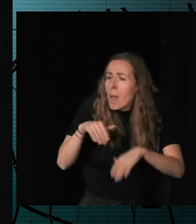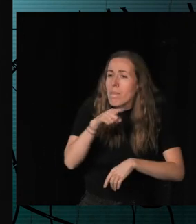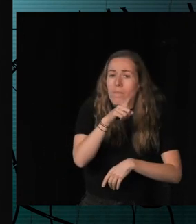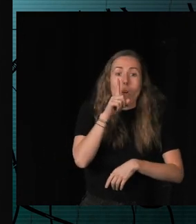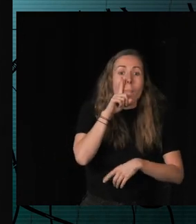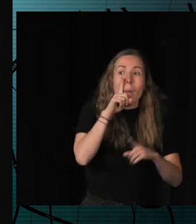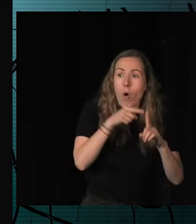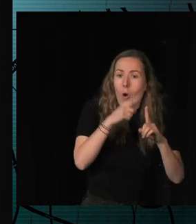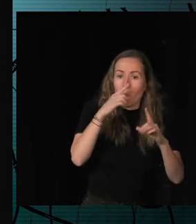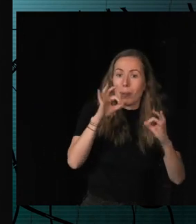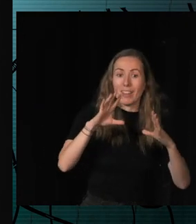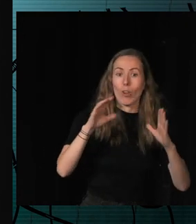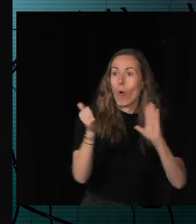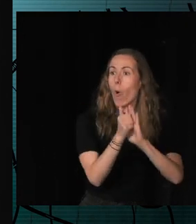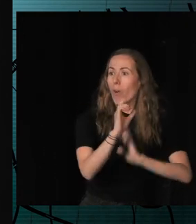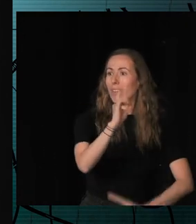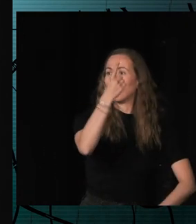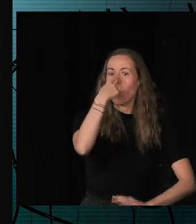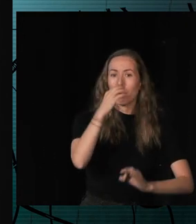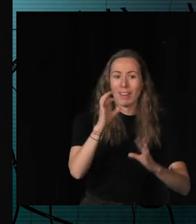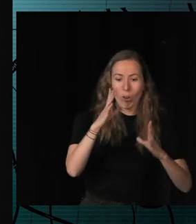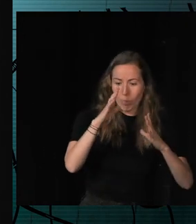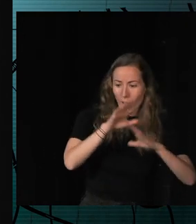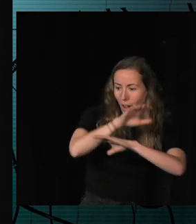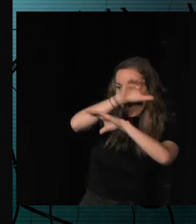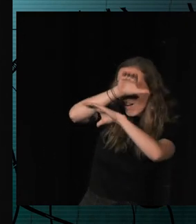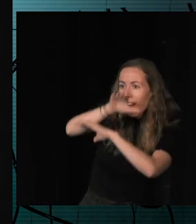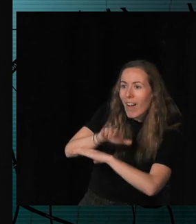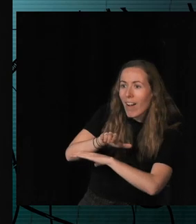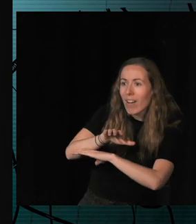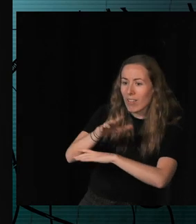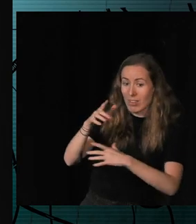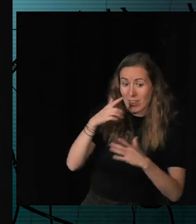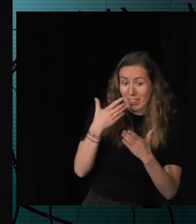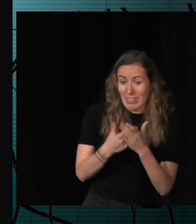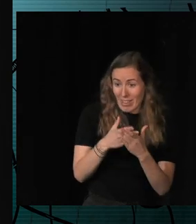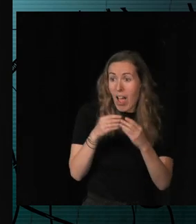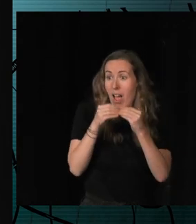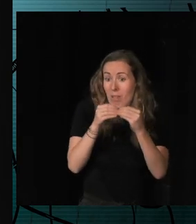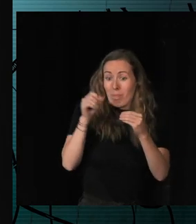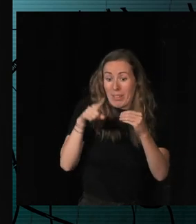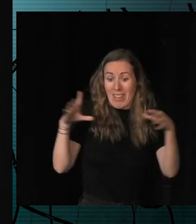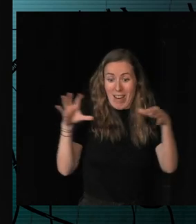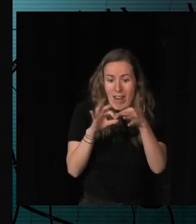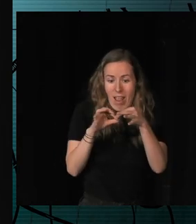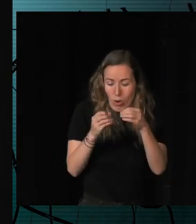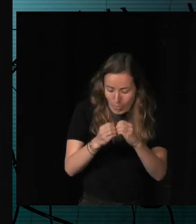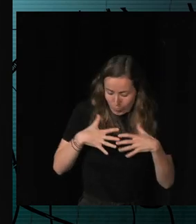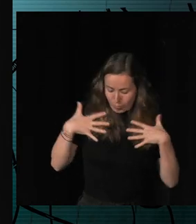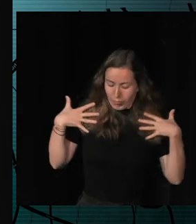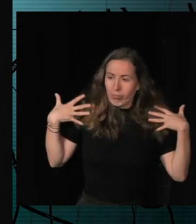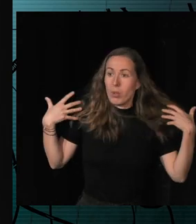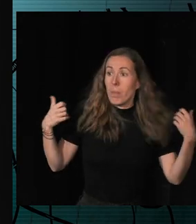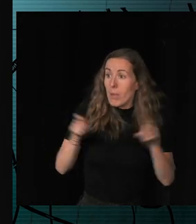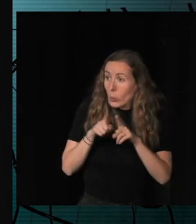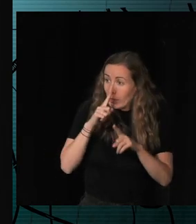Dieu enfin ce rôle sacré euh de mère pour l'enfant et en fait à quel point ça peut être une source de de motivation incroyable et éventuellement d'épanouissement mais aussi en fait une